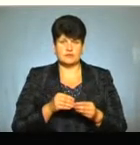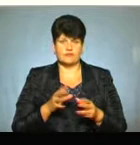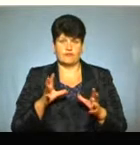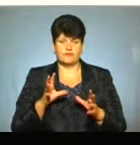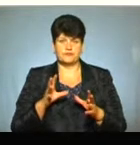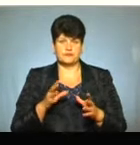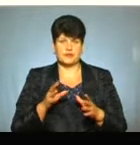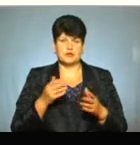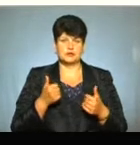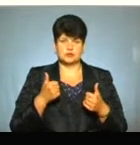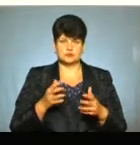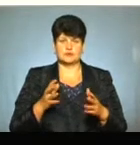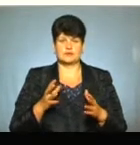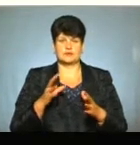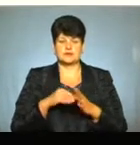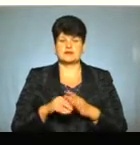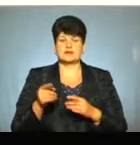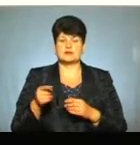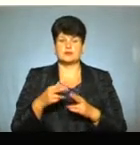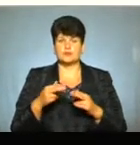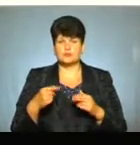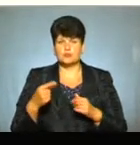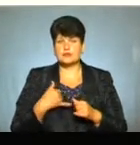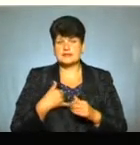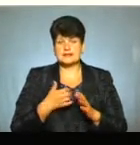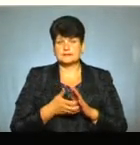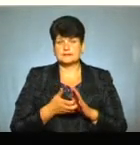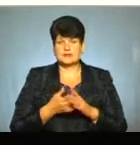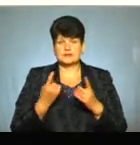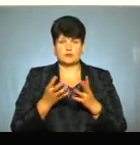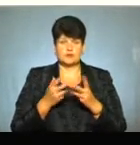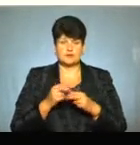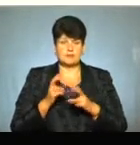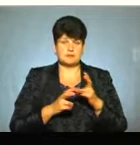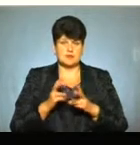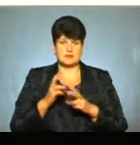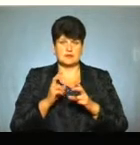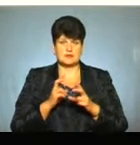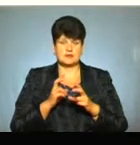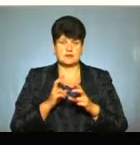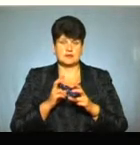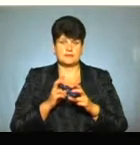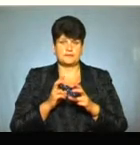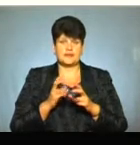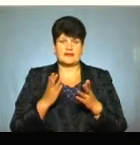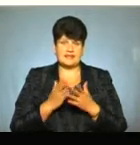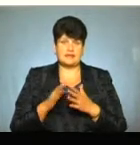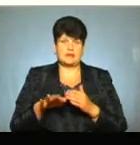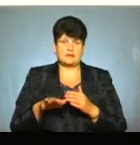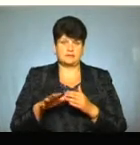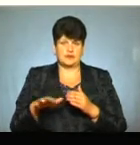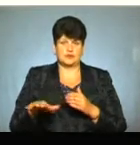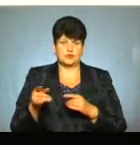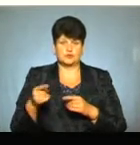Поясню через те, що у нас немає такої великої кількості підприємств, заводів чи фабрик, які є на території